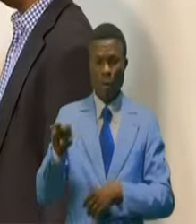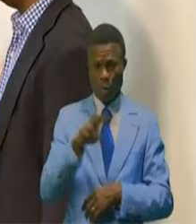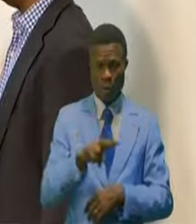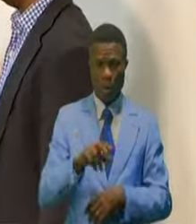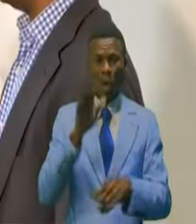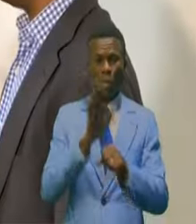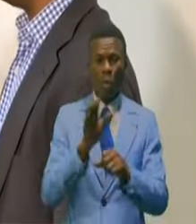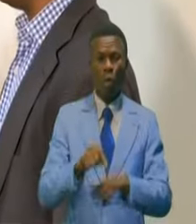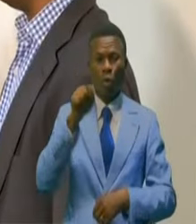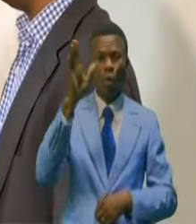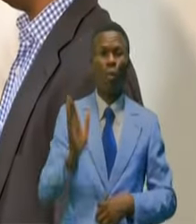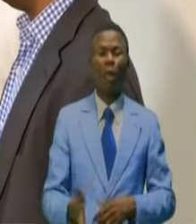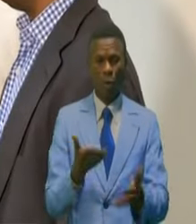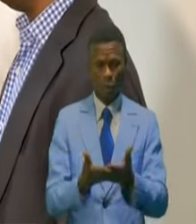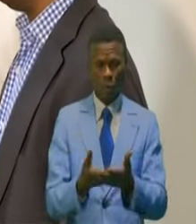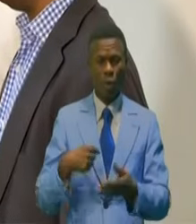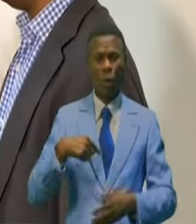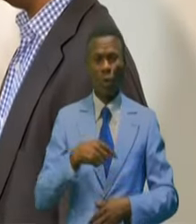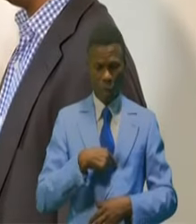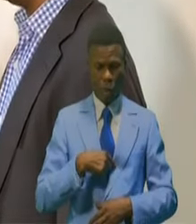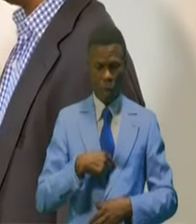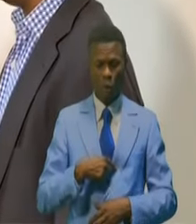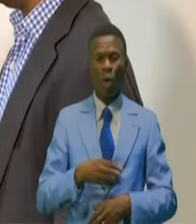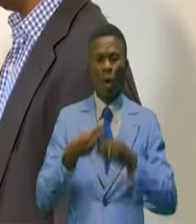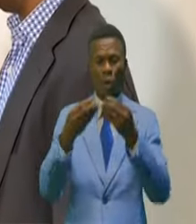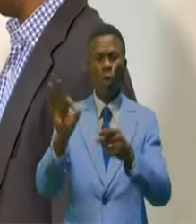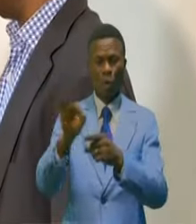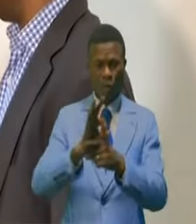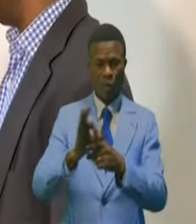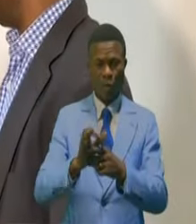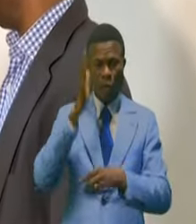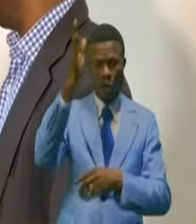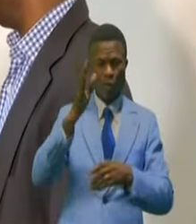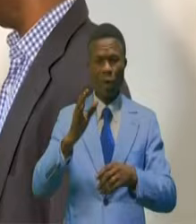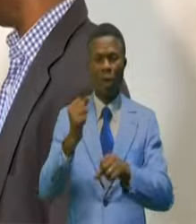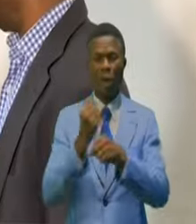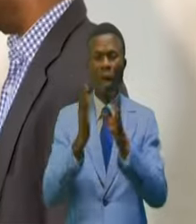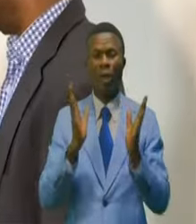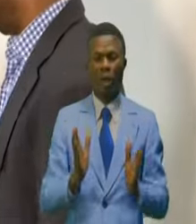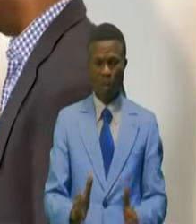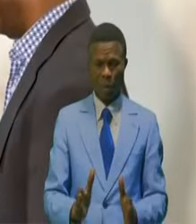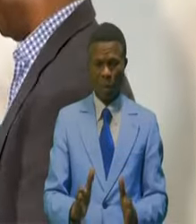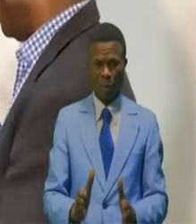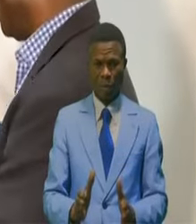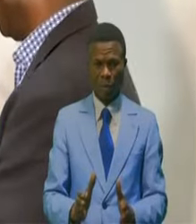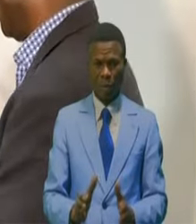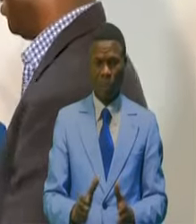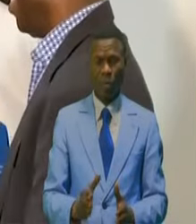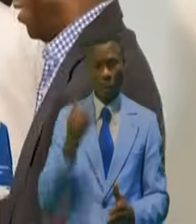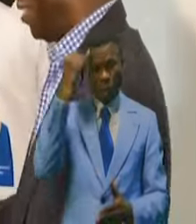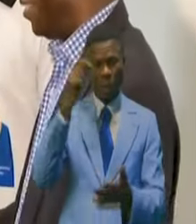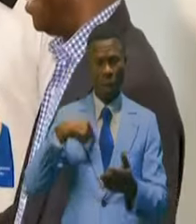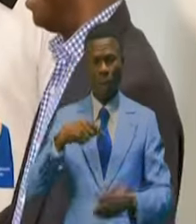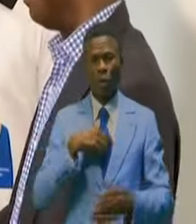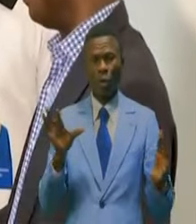des millionnaires. Nous, nous nous mettons à former les futurs entrepreneurs. Donc, c'est là que nous